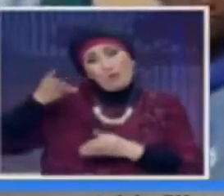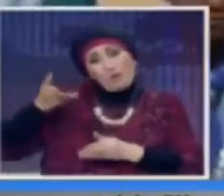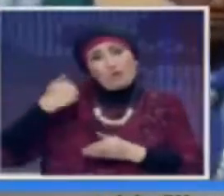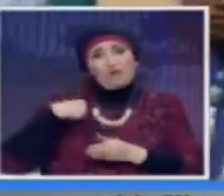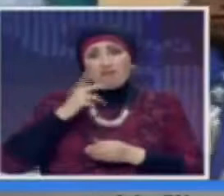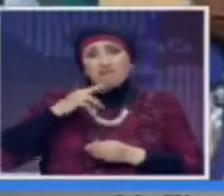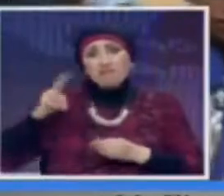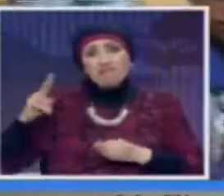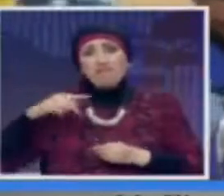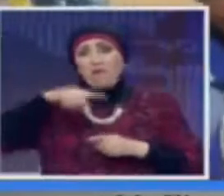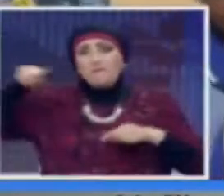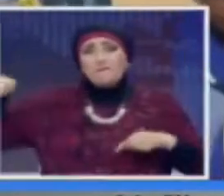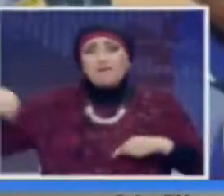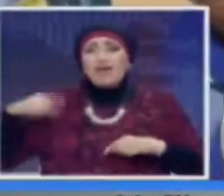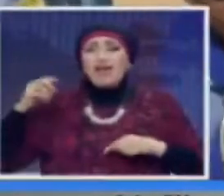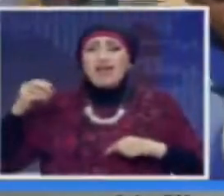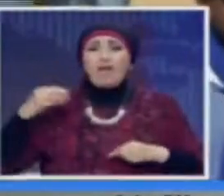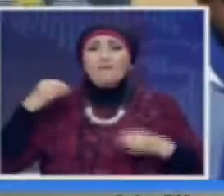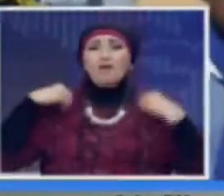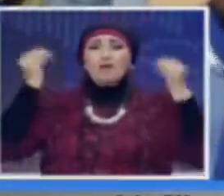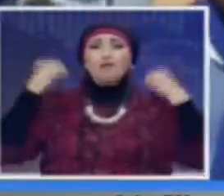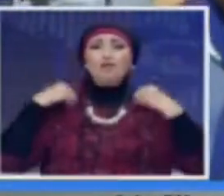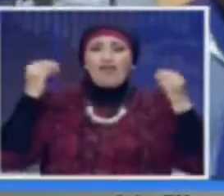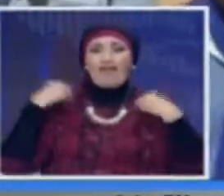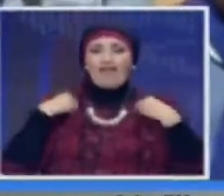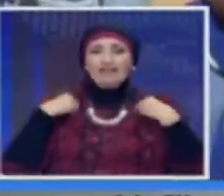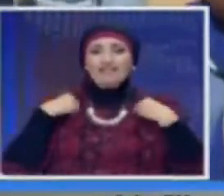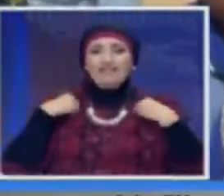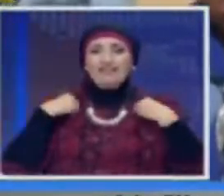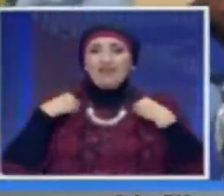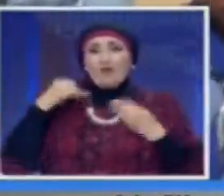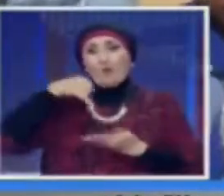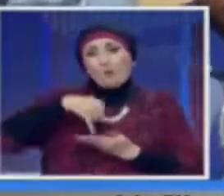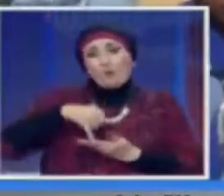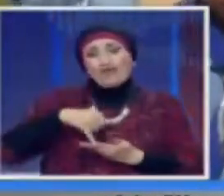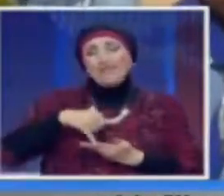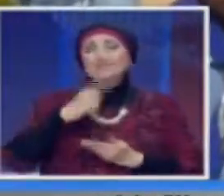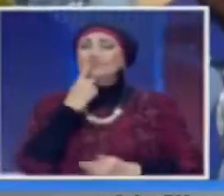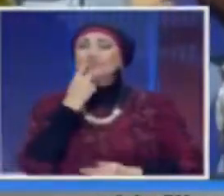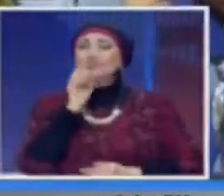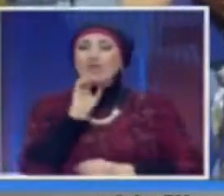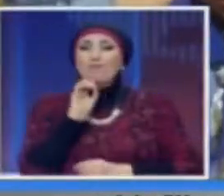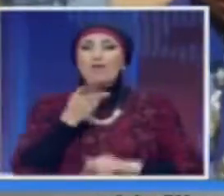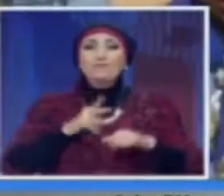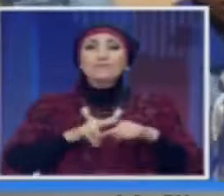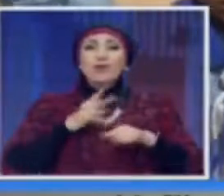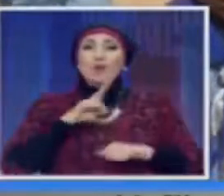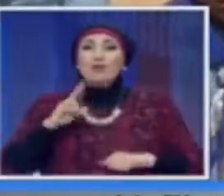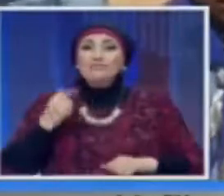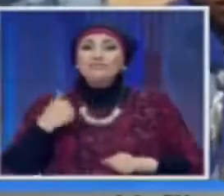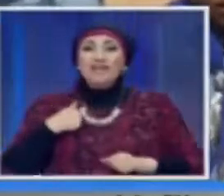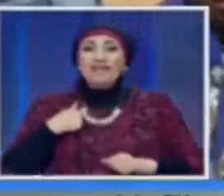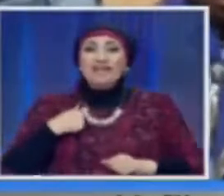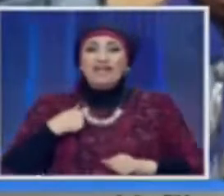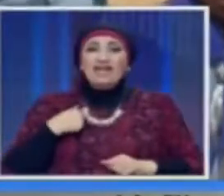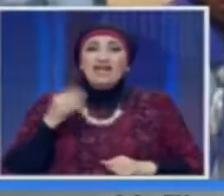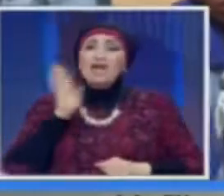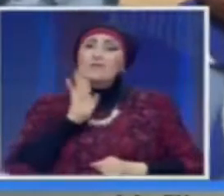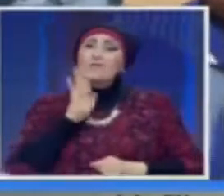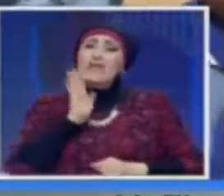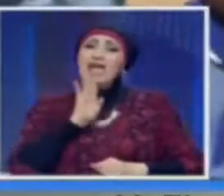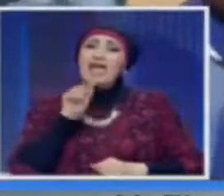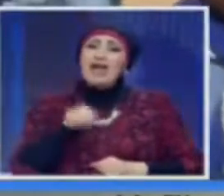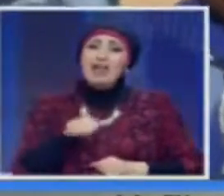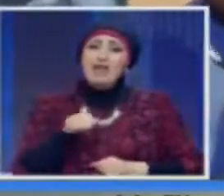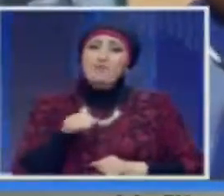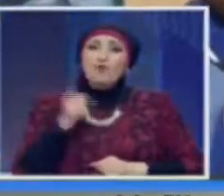وفي ملاهي هنا الناس بيلعبوا والناس والمركز الشباب ده حلو وزين، وفي يعني